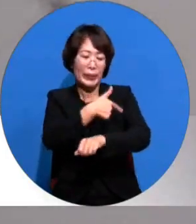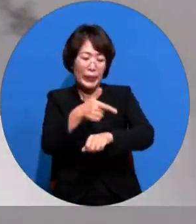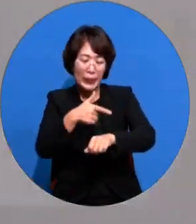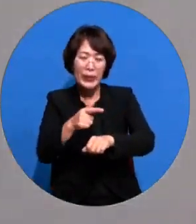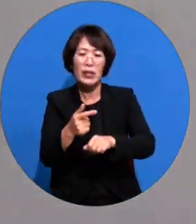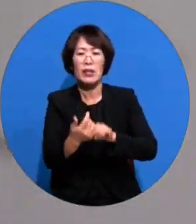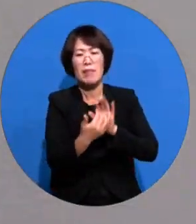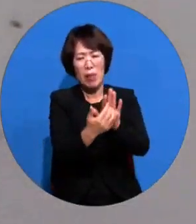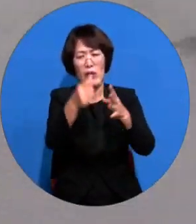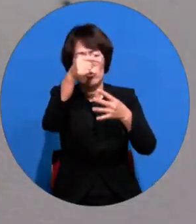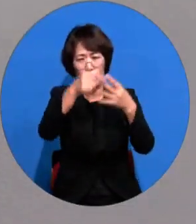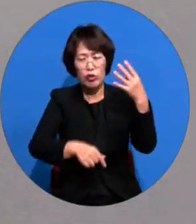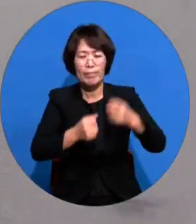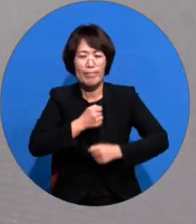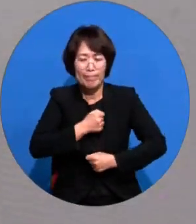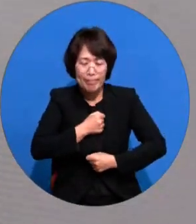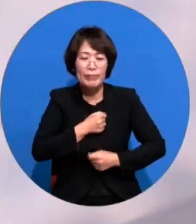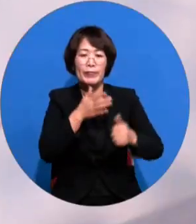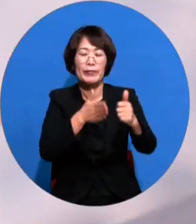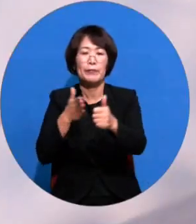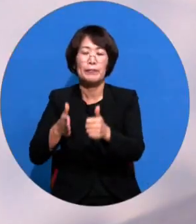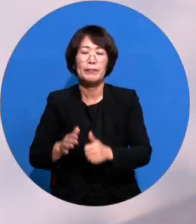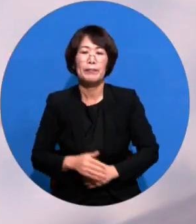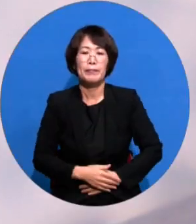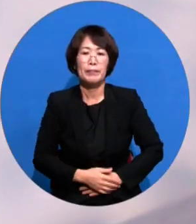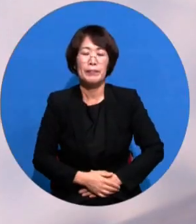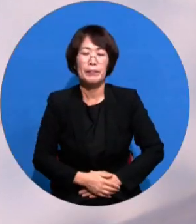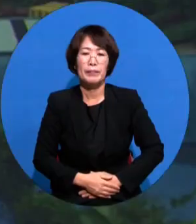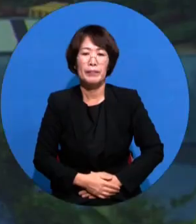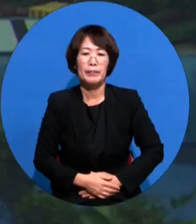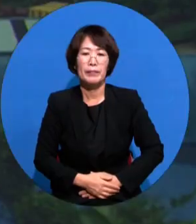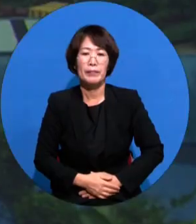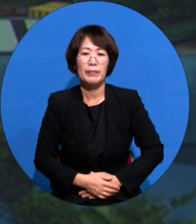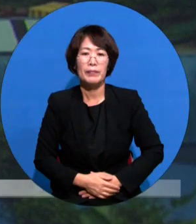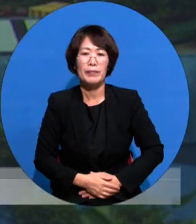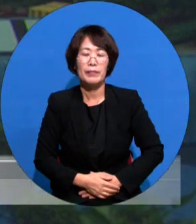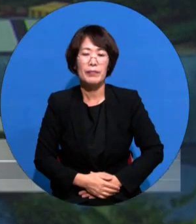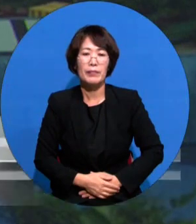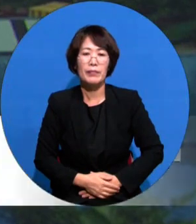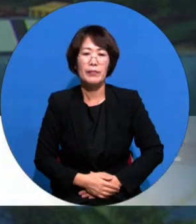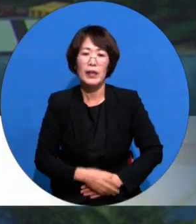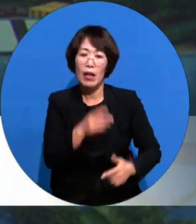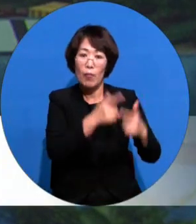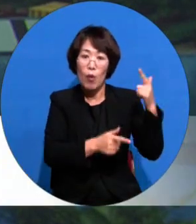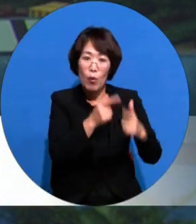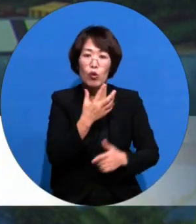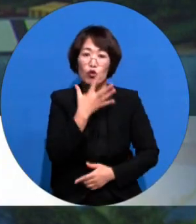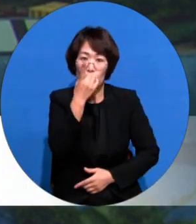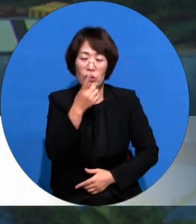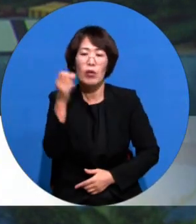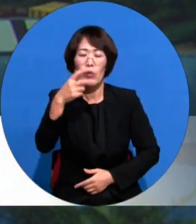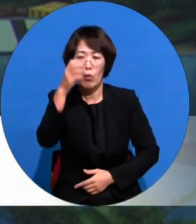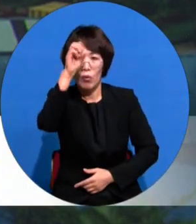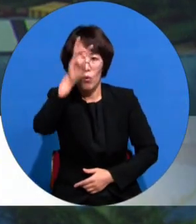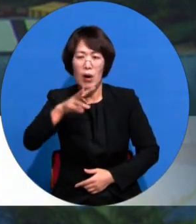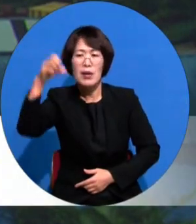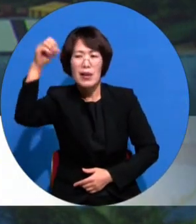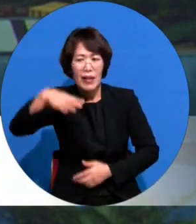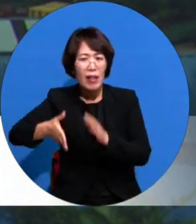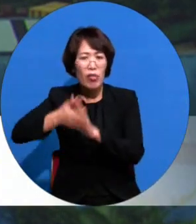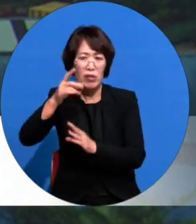예방수칙을 꼭 지킬 것을 당부했습니다. 목포와 순천에 이어